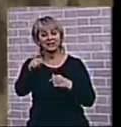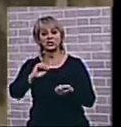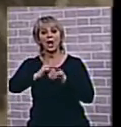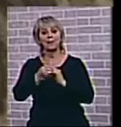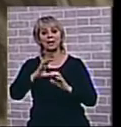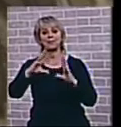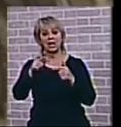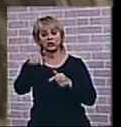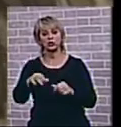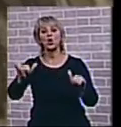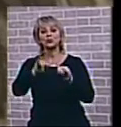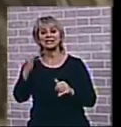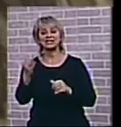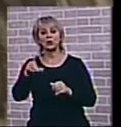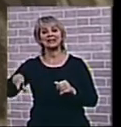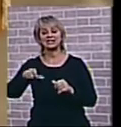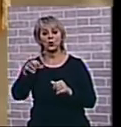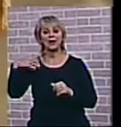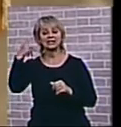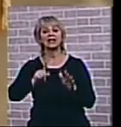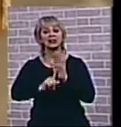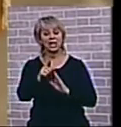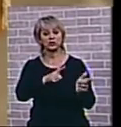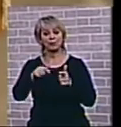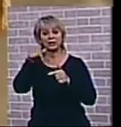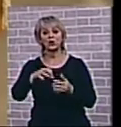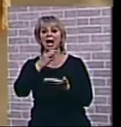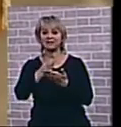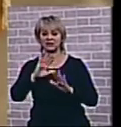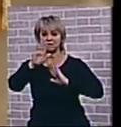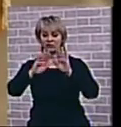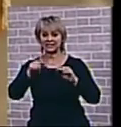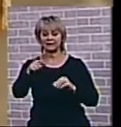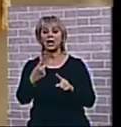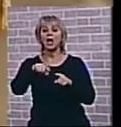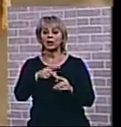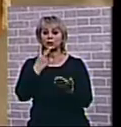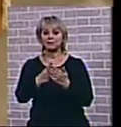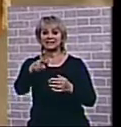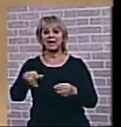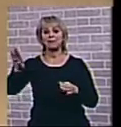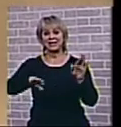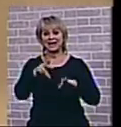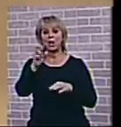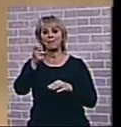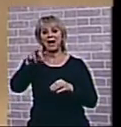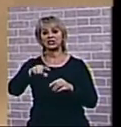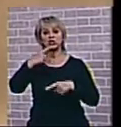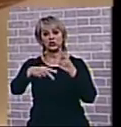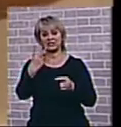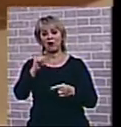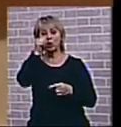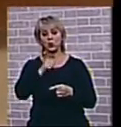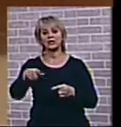камней планеты, музей истории Донского казачества уже начал подготовку к ответной выставке, которую представит на берегах Балтики через